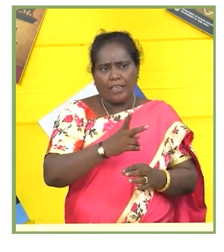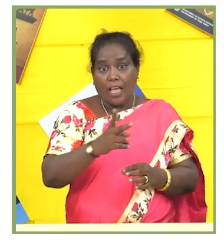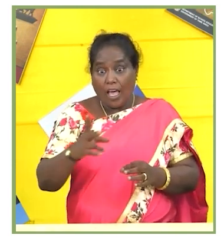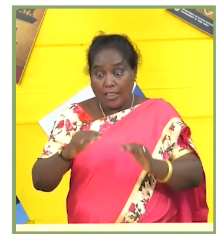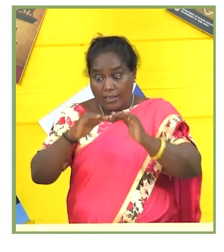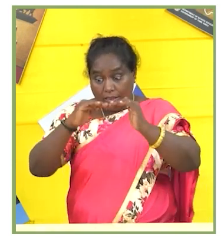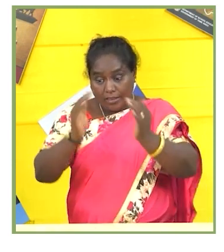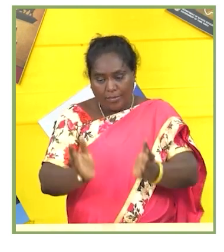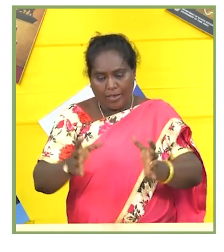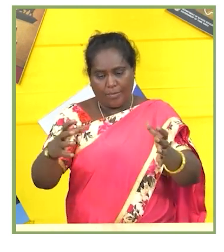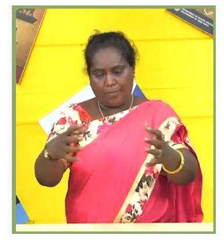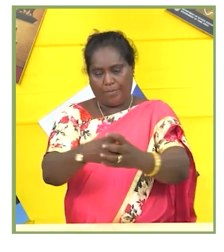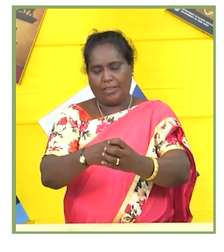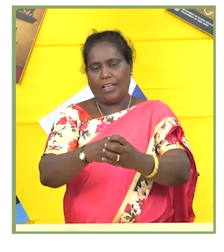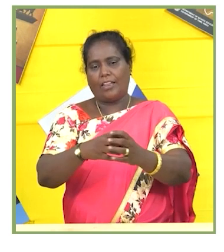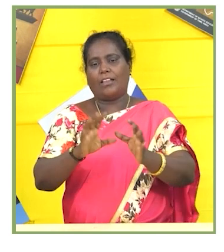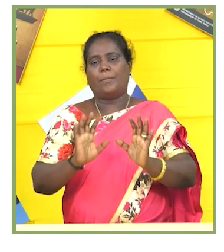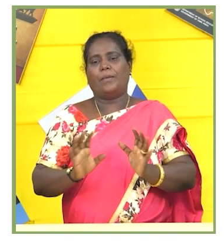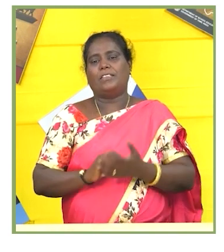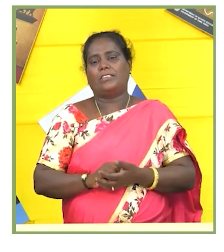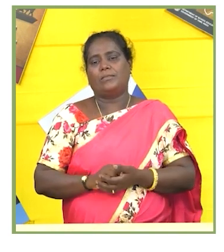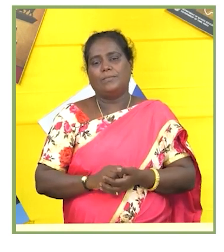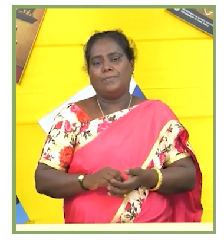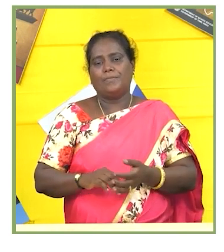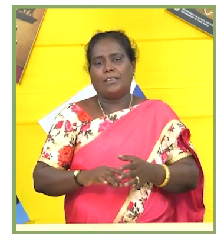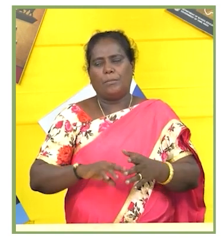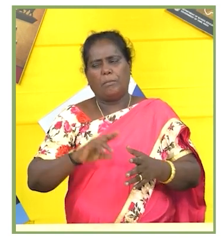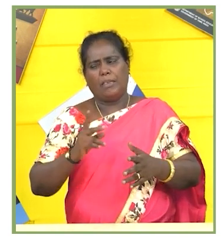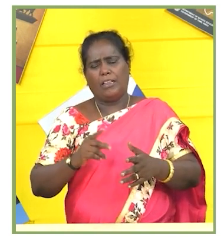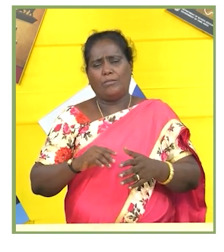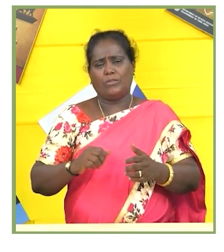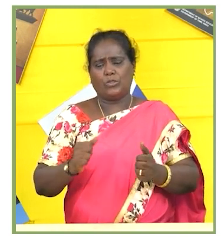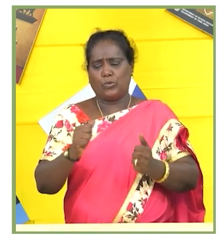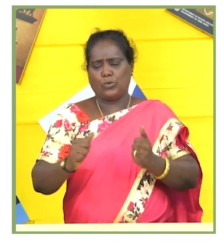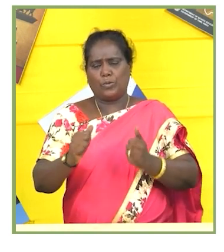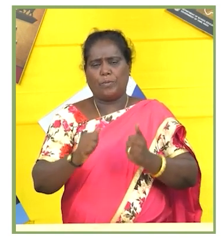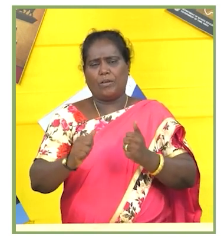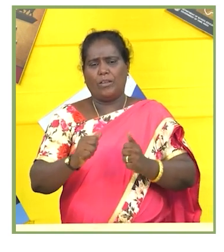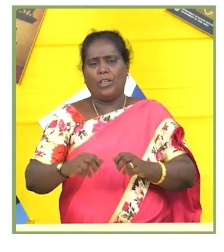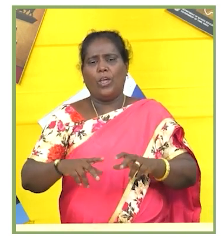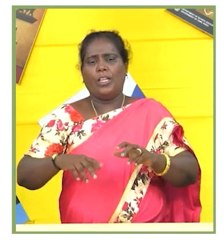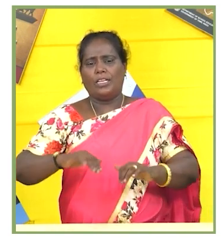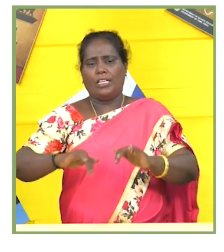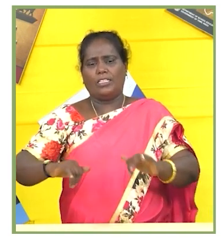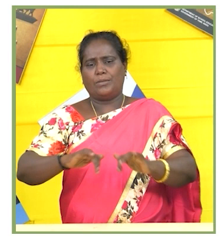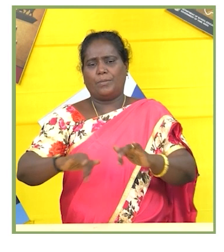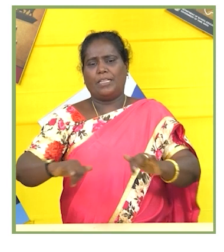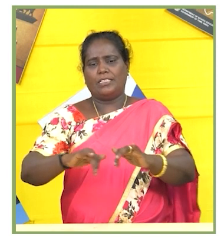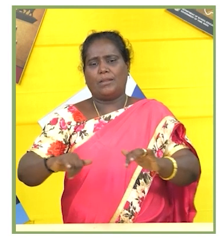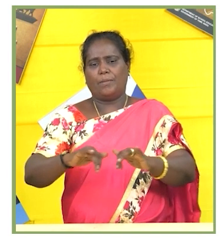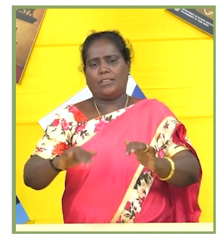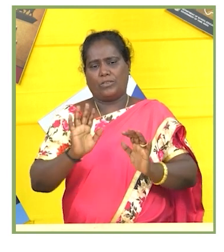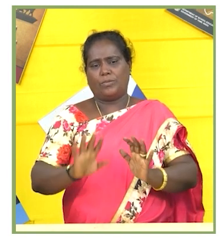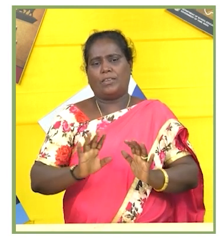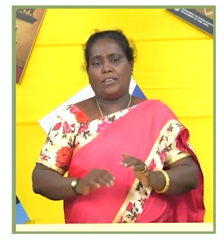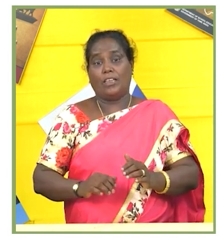திசையில் திரும்புகிறது என்பதை கணித்து அதனை திமிழை பிடித்து அடக்குவதான பயிற்சி. மேலும் சுறுசுறுப்பாக